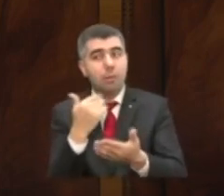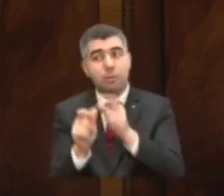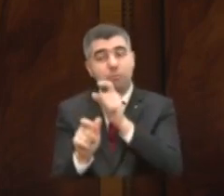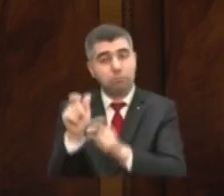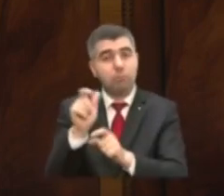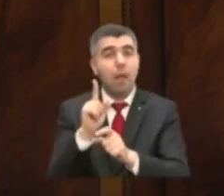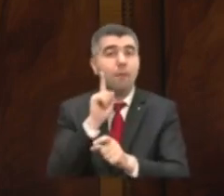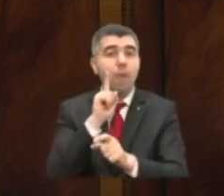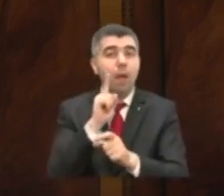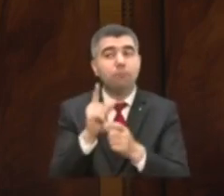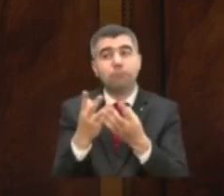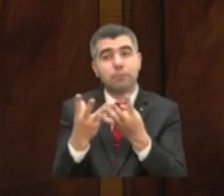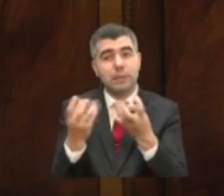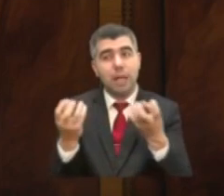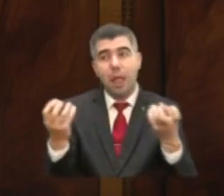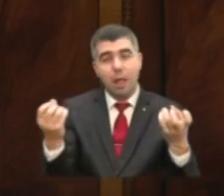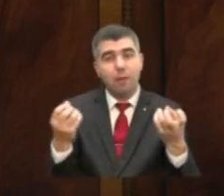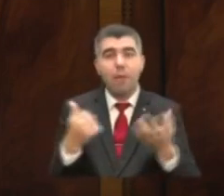صندوق التكافل العائلي.